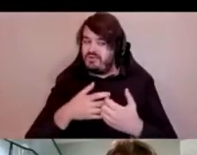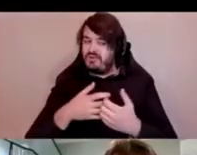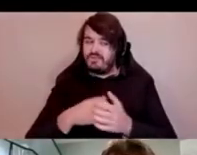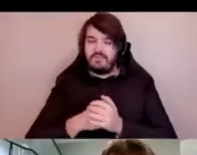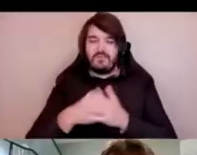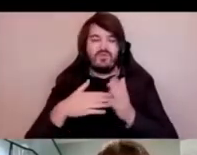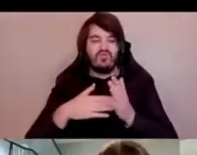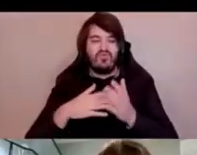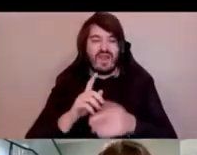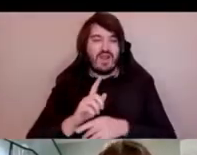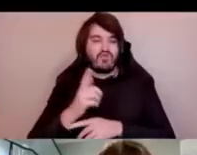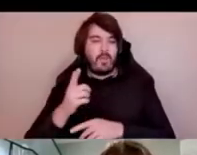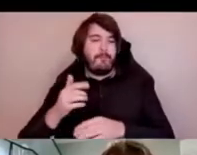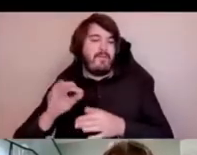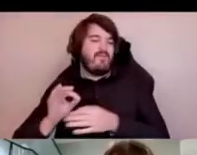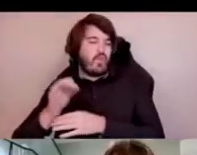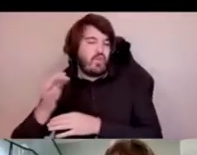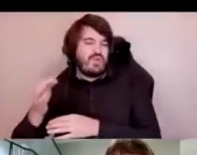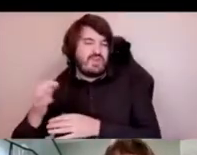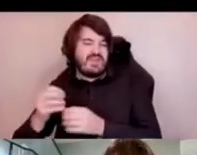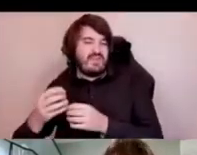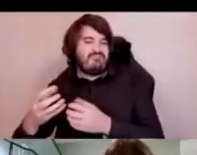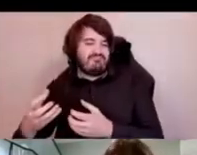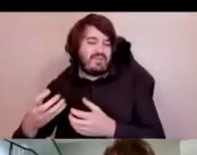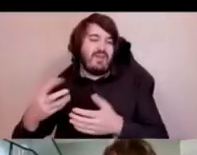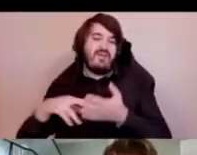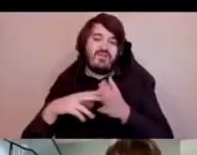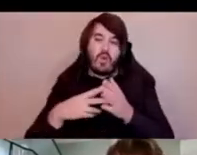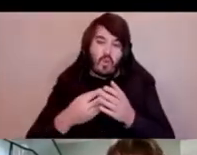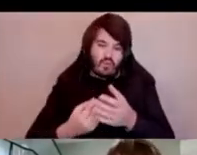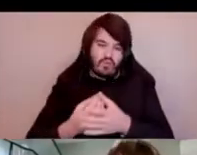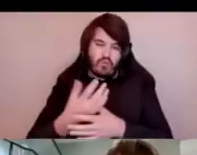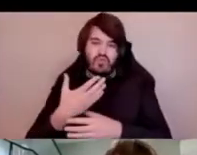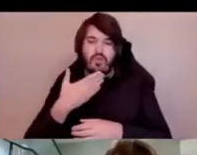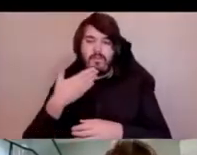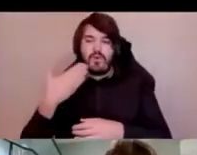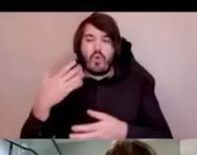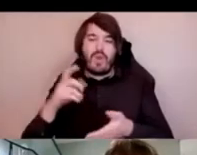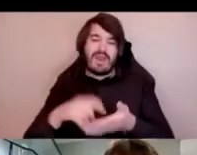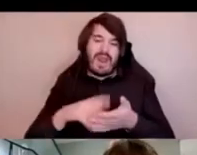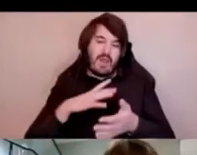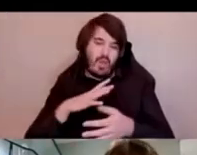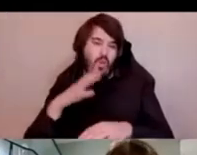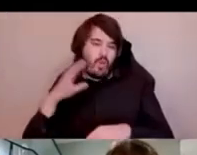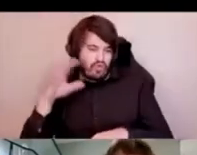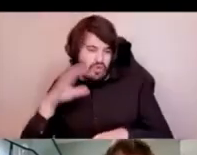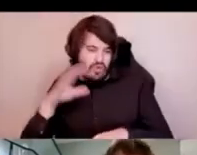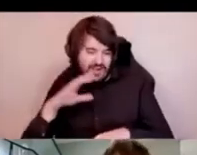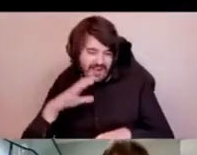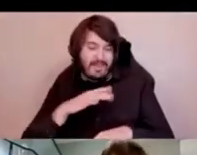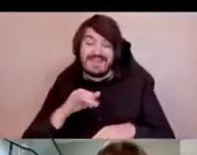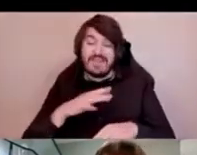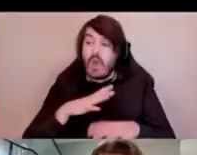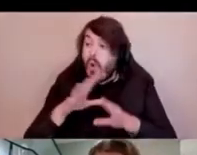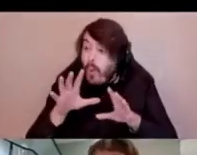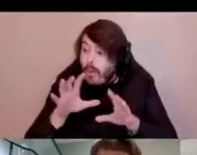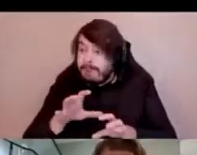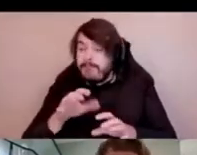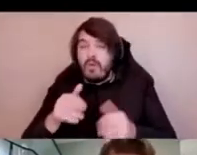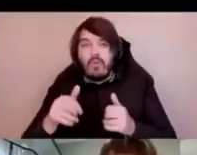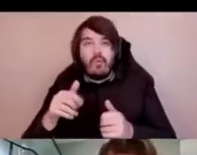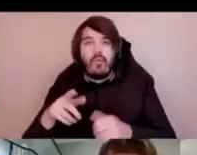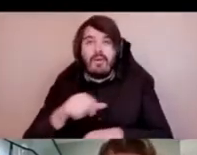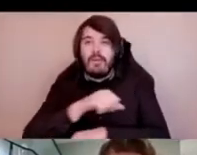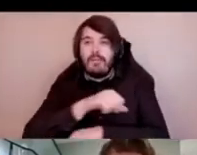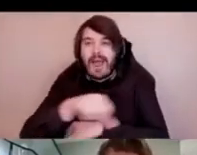Souvent, ça va être des légumes à fruits, là. Donc, ça pousse mieux quand il y a beaucoup de soleil. Mais si vous avez de l'ombre, si vous êtes